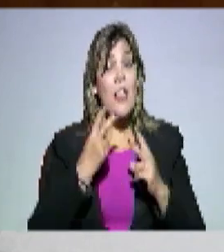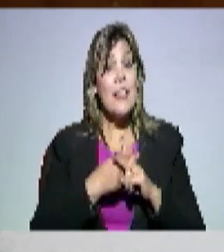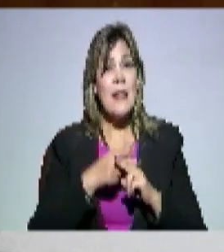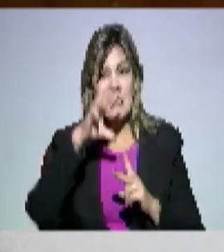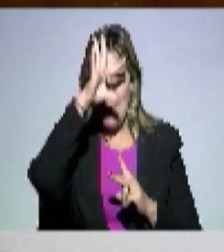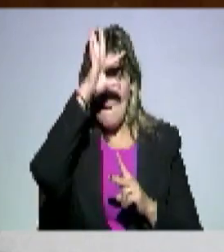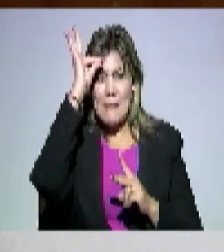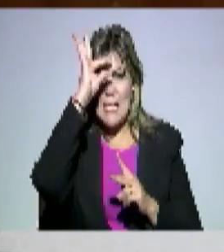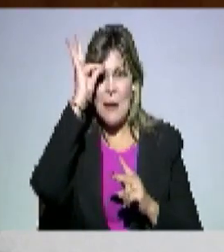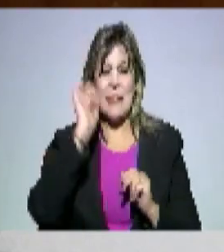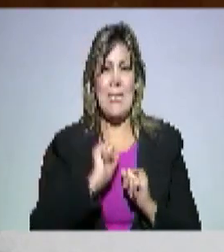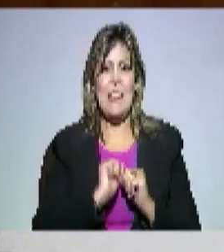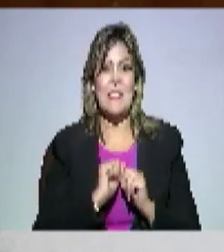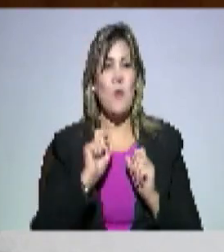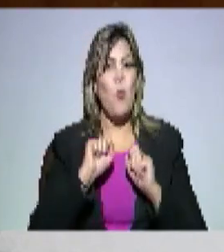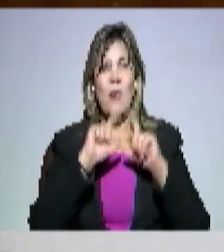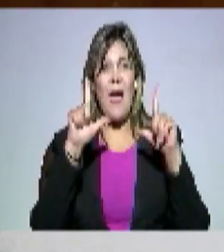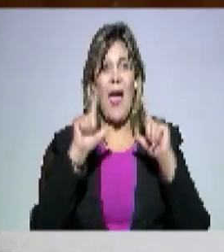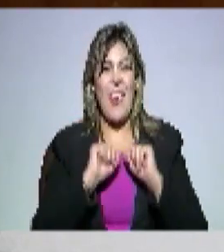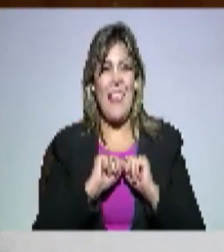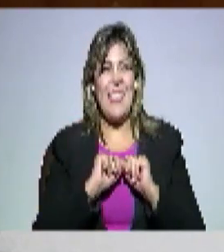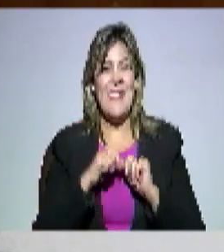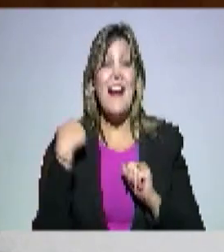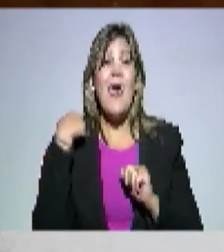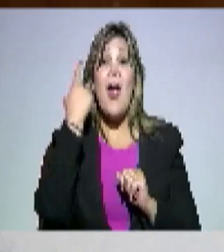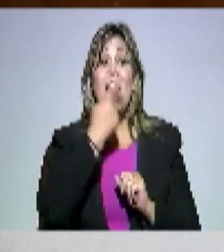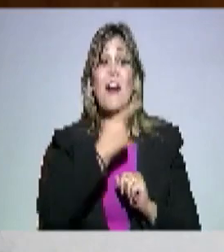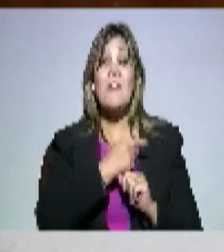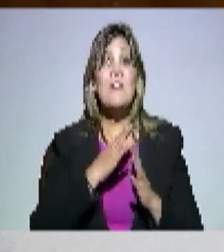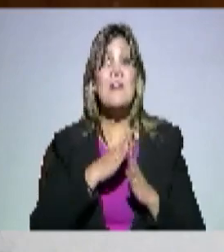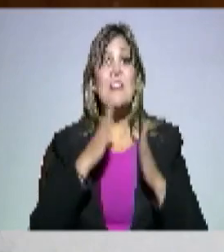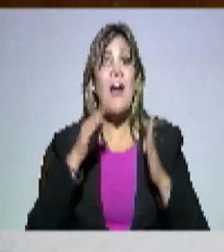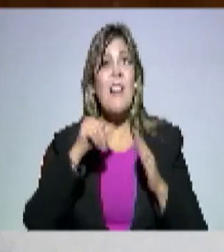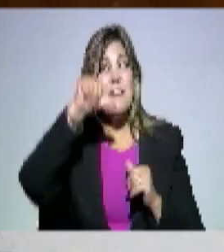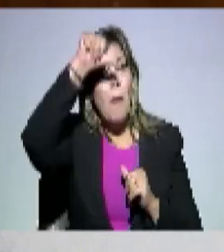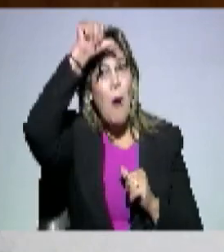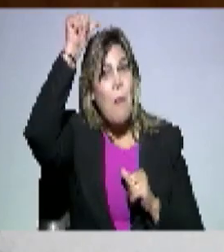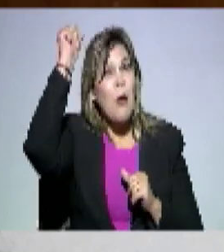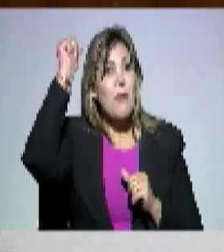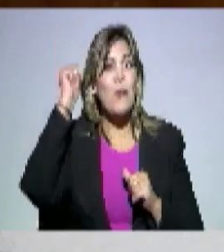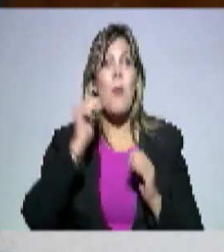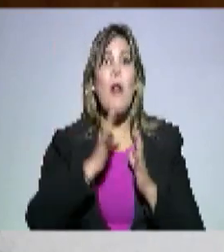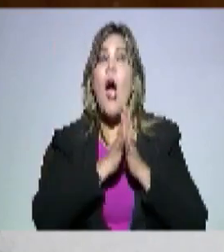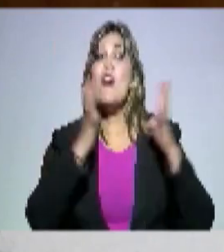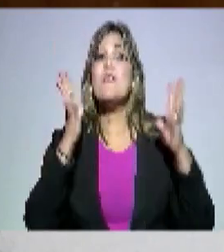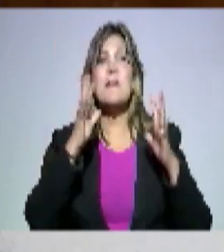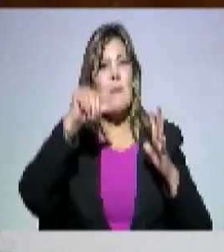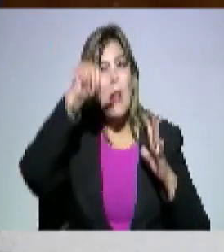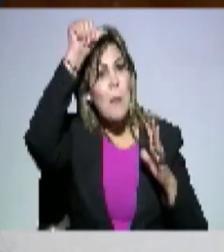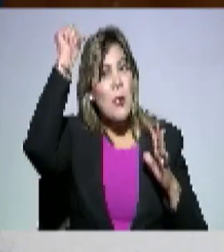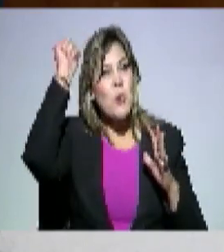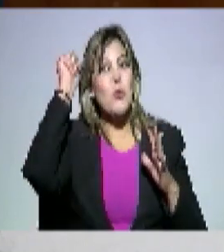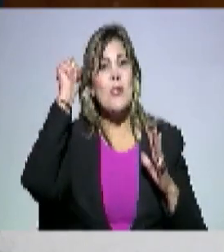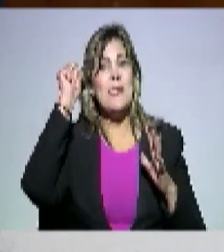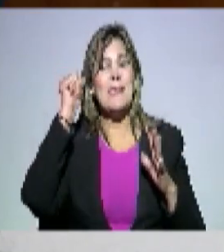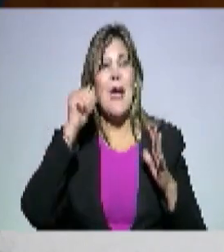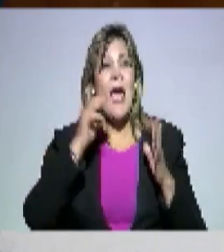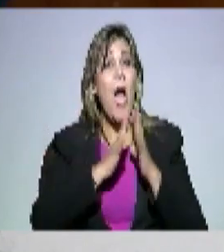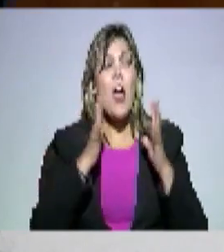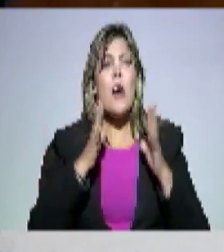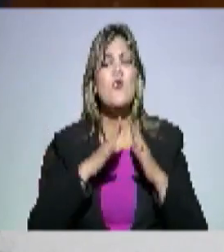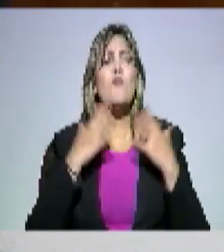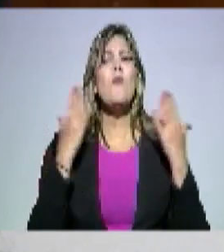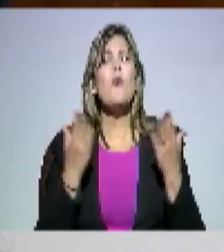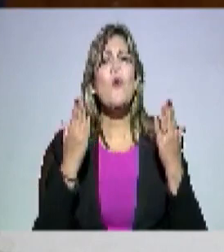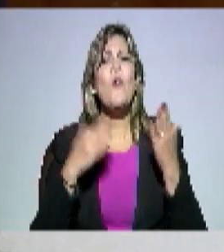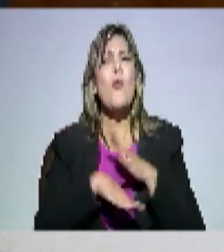مثال مثال واضح قوي القديس العظيم انب انطونيوس كنيسه عندنا تسميه العظيم انب انطونيوس عظيم في كل